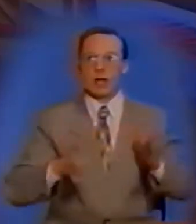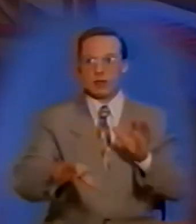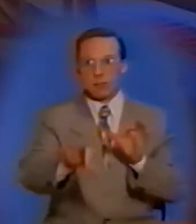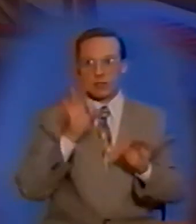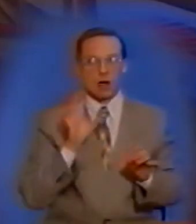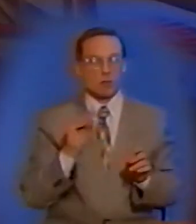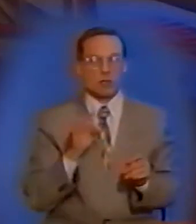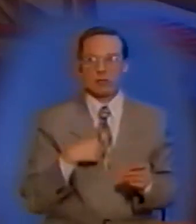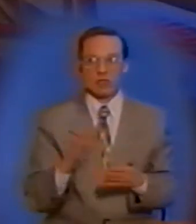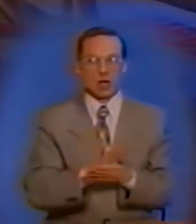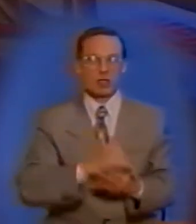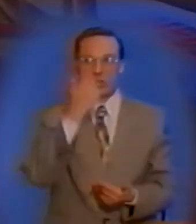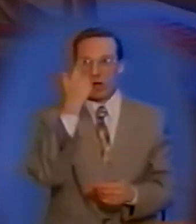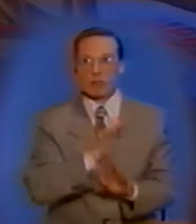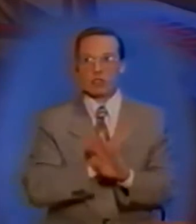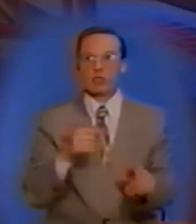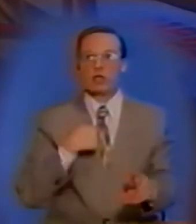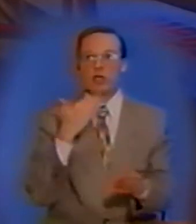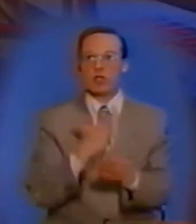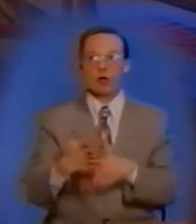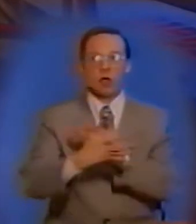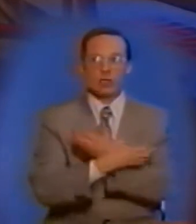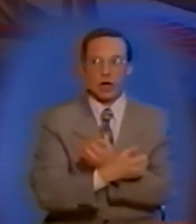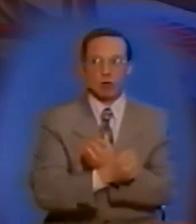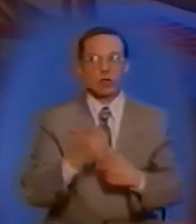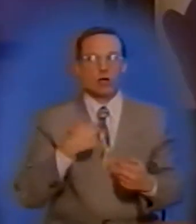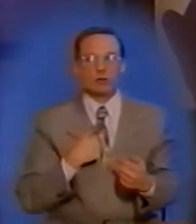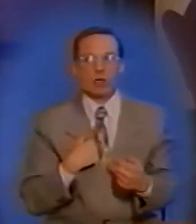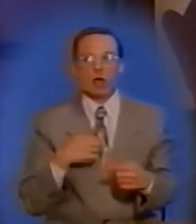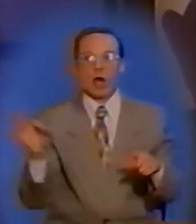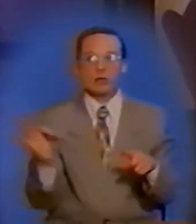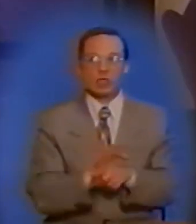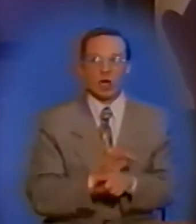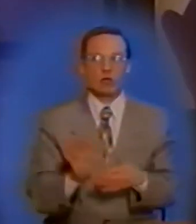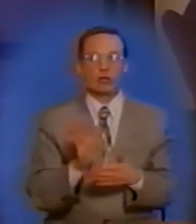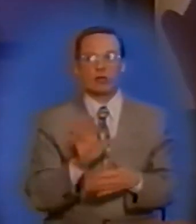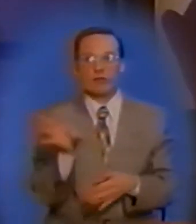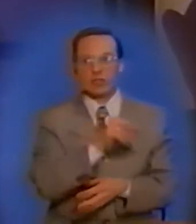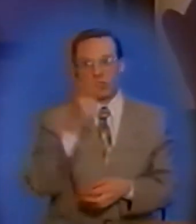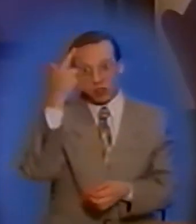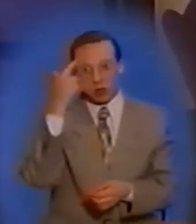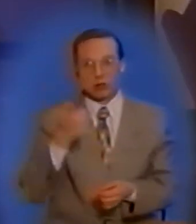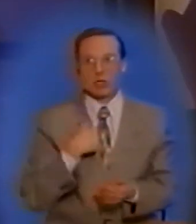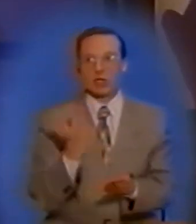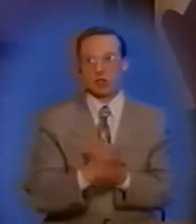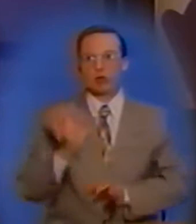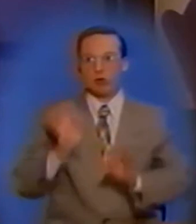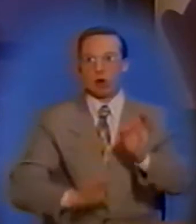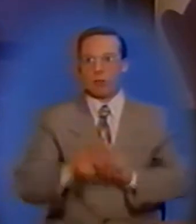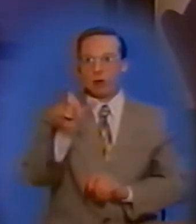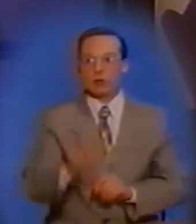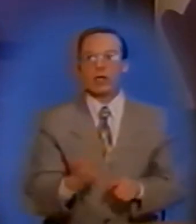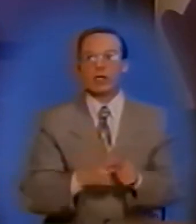manęs niekas net pažins, kad aš esu gėjus, manęs niekas tikrai geriau nors, aš apsiženys visi žinos, kad aš esu heteroseksualus. Ir